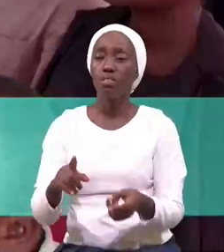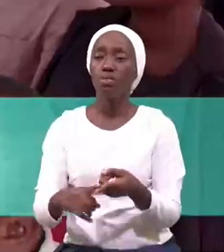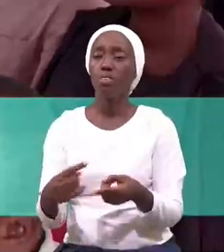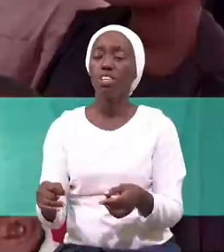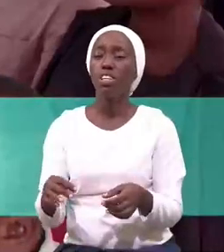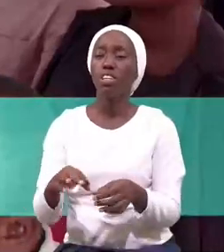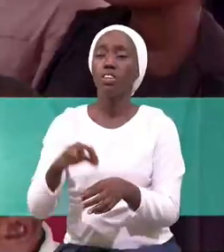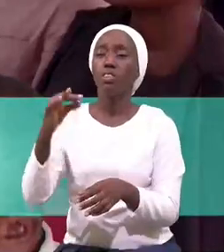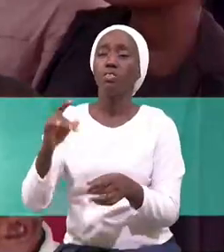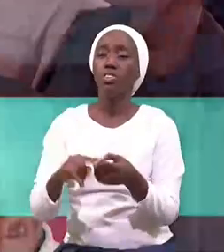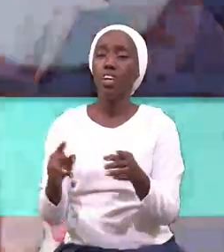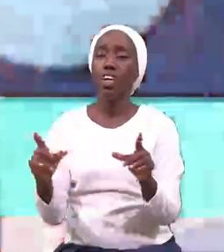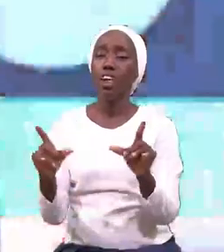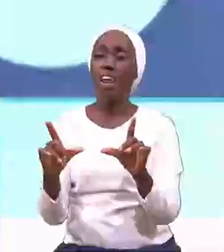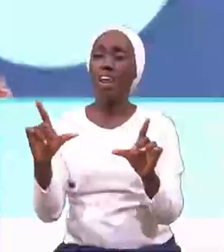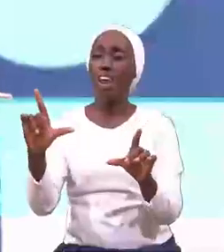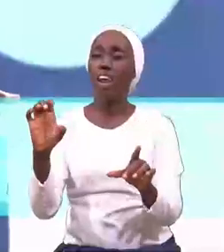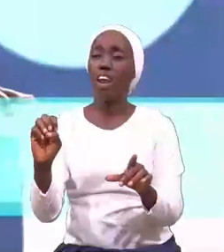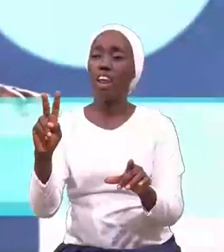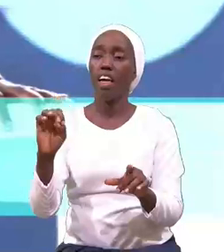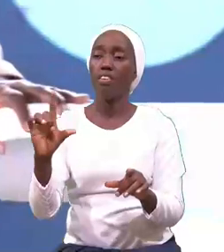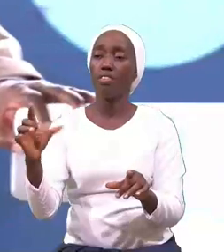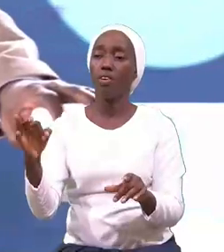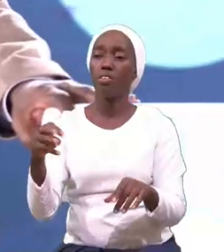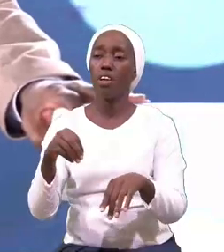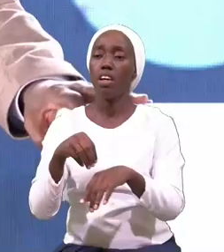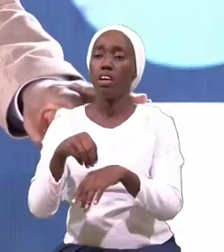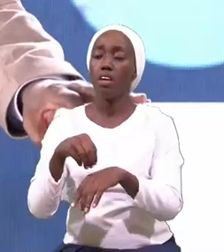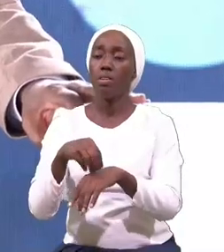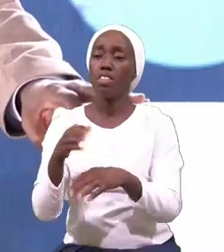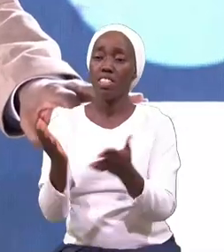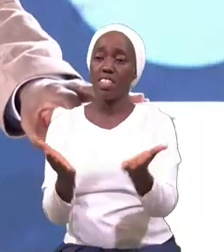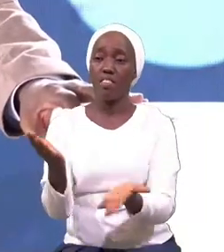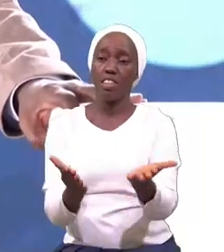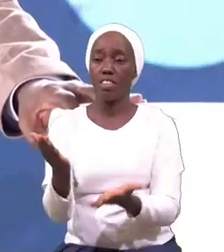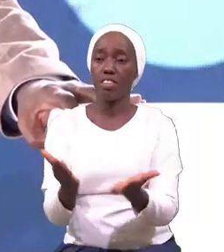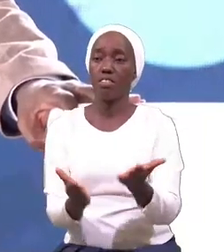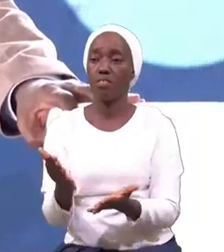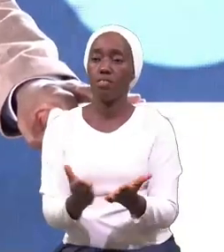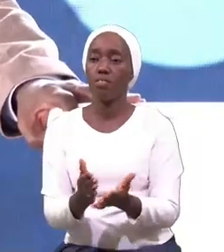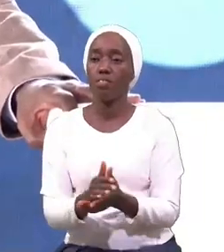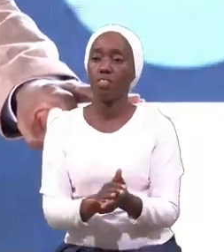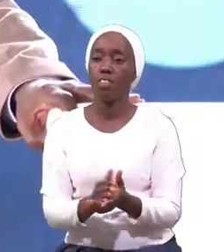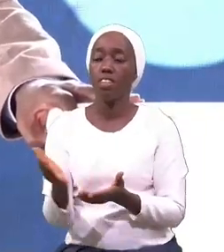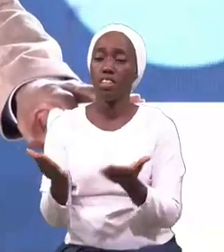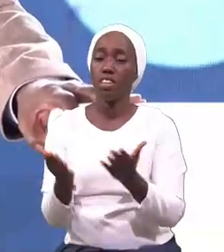Ne rabaisse pas l'Esprit de Dieu au niveau d'un messager. Il est Dieu, le Saint-Esprit.